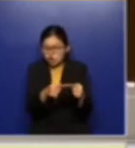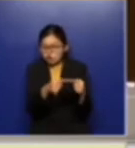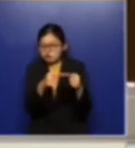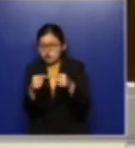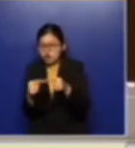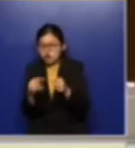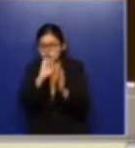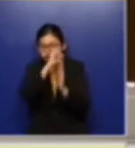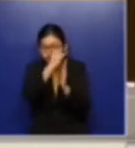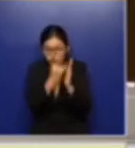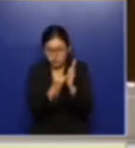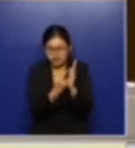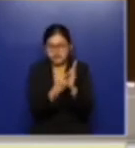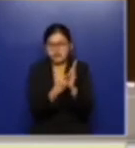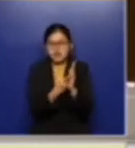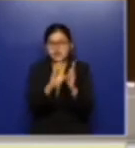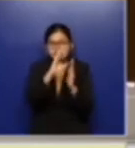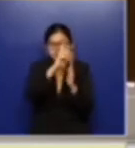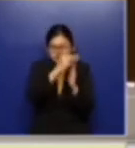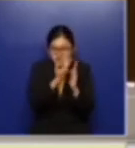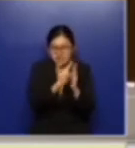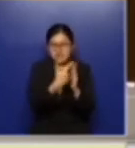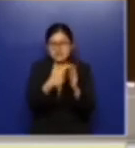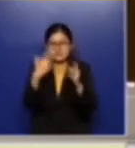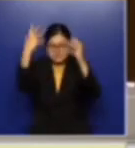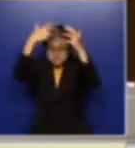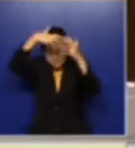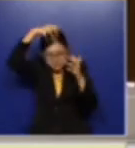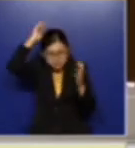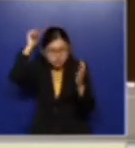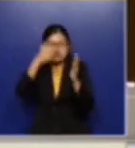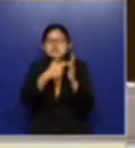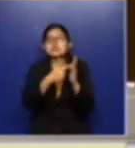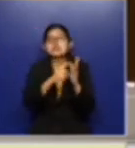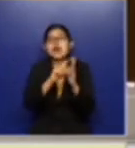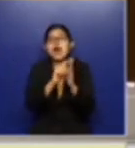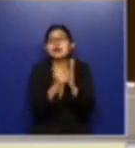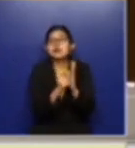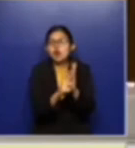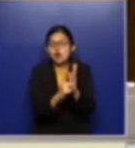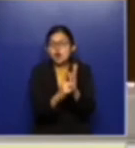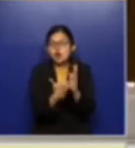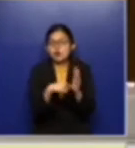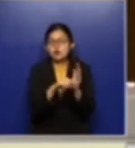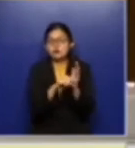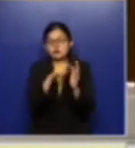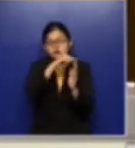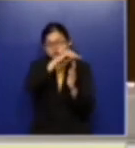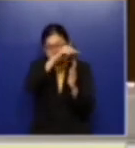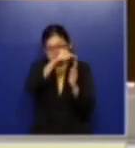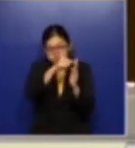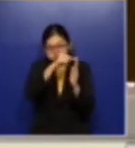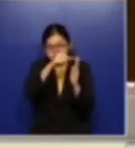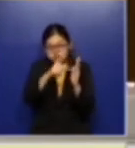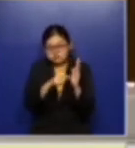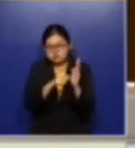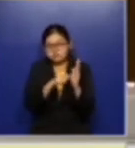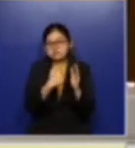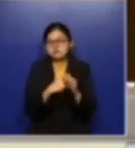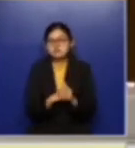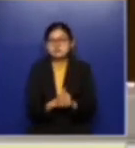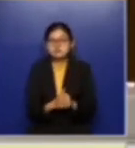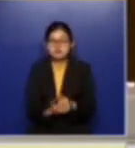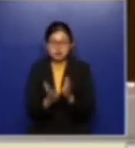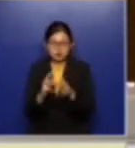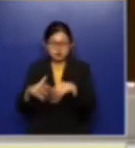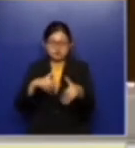งห์บุรีอ่างทองนี่แหละที่เป็นปัญหาของท่านสสลูกหลานทั้งสองคนที่ชาวบ้านไปร้อง